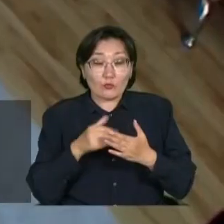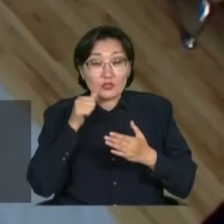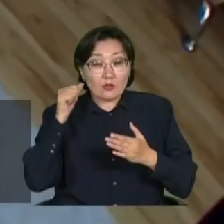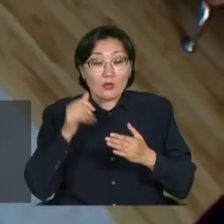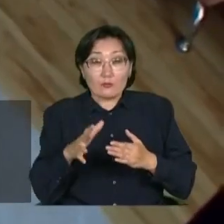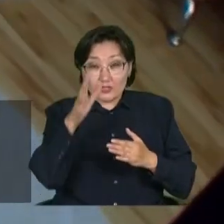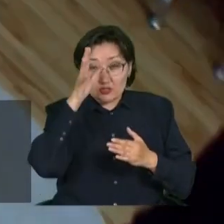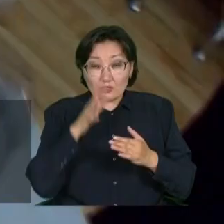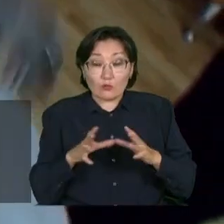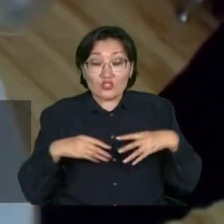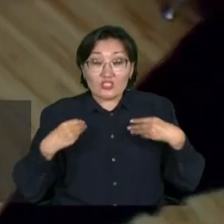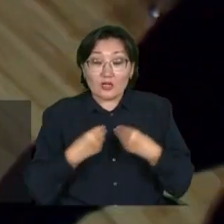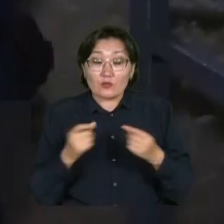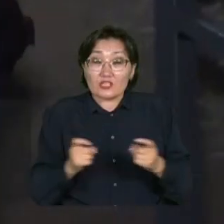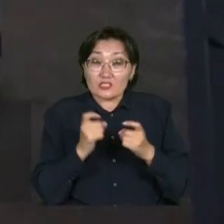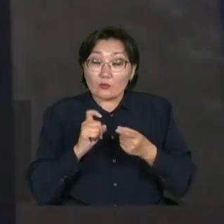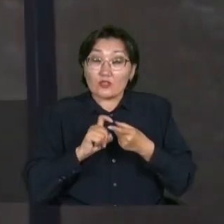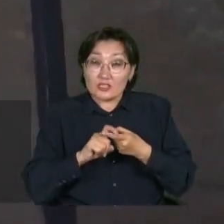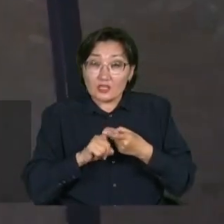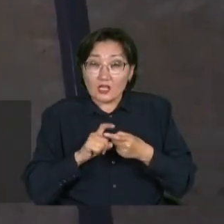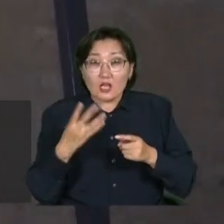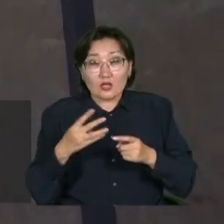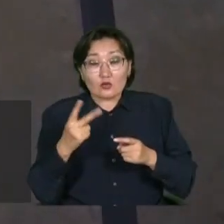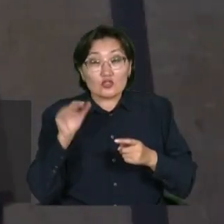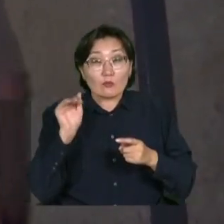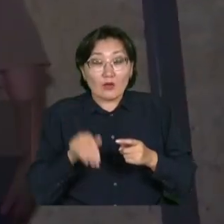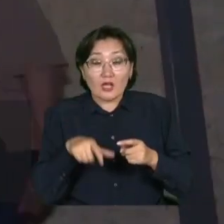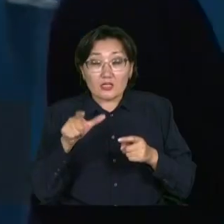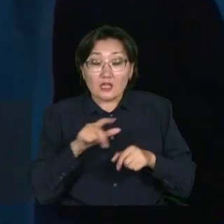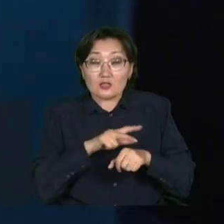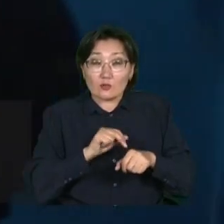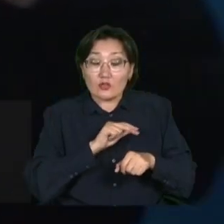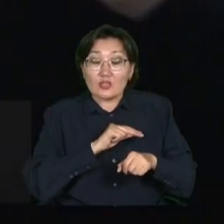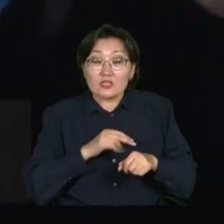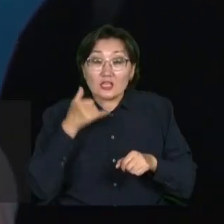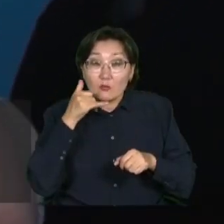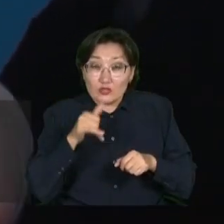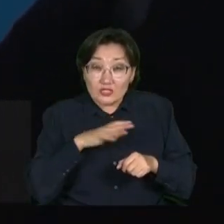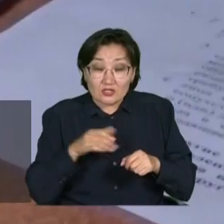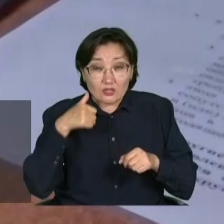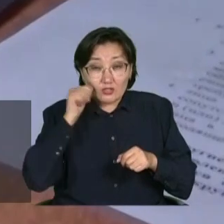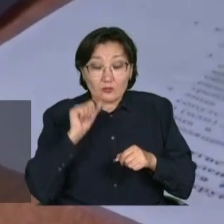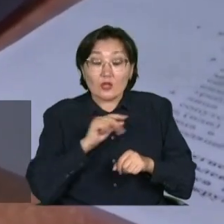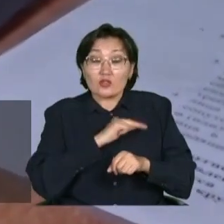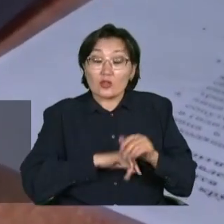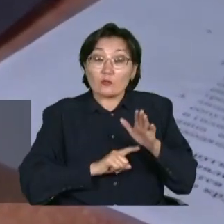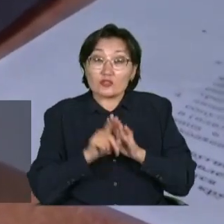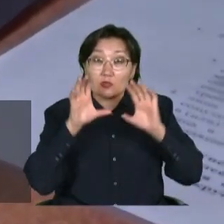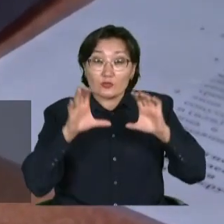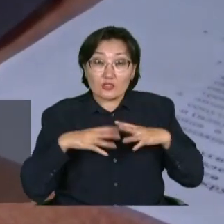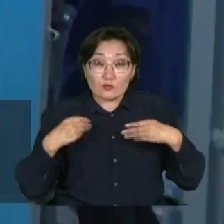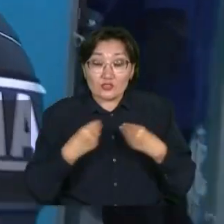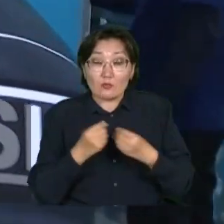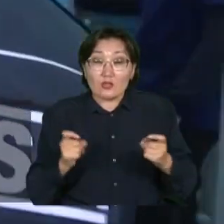5 айдың ішінде отбасындағы жанжалға байланысты 43 мың адам тәртіп сақшыларына хабарласыпты. Кеше күшіне енген заң жанұясында